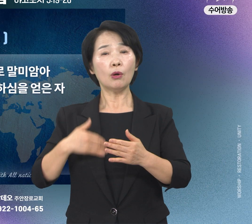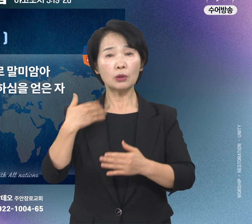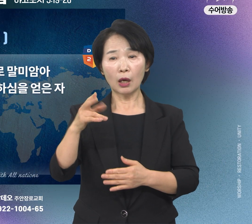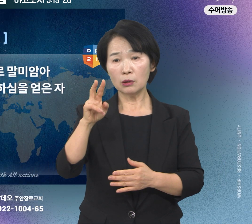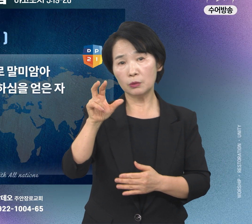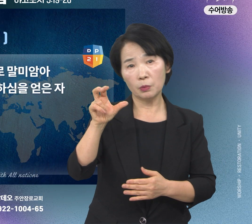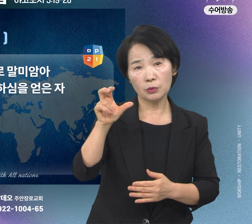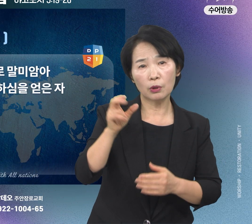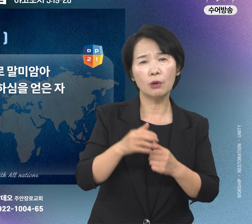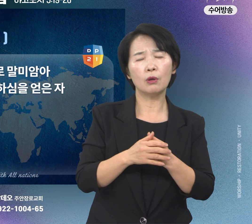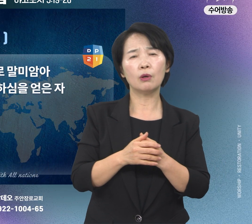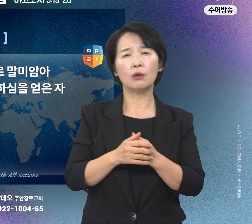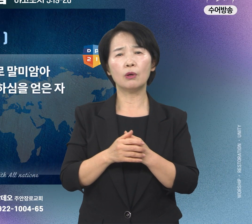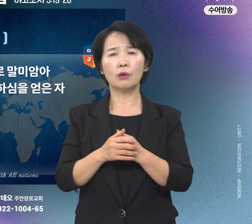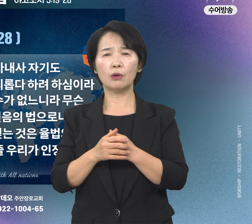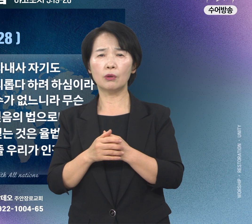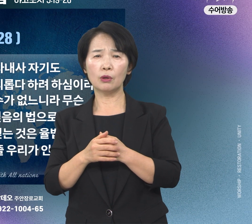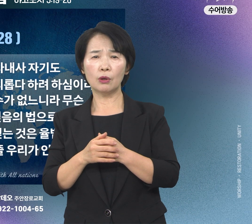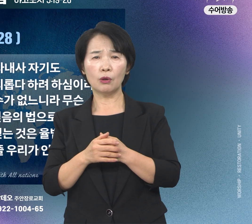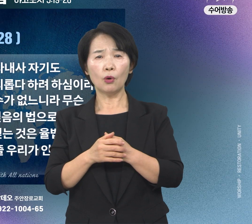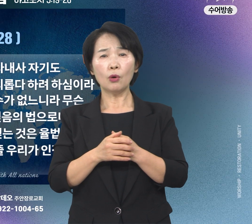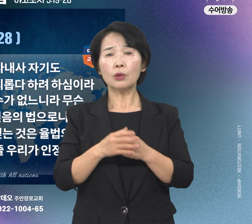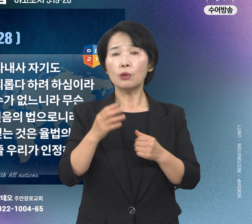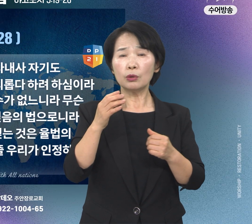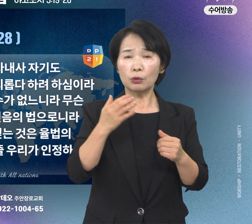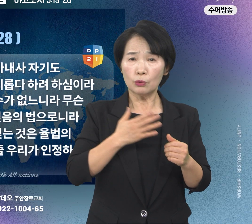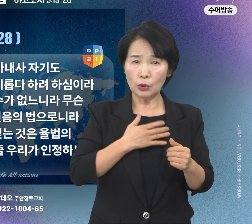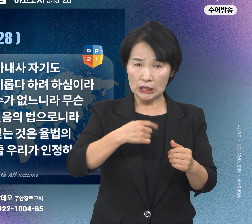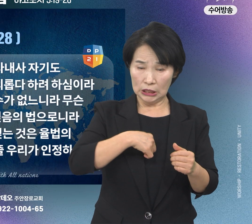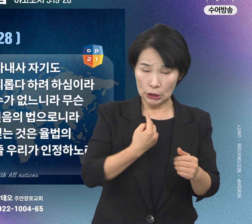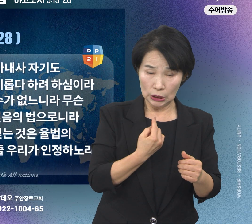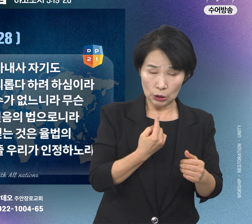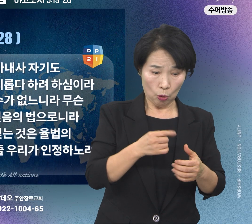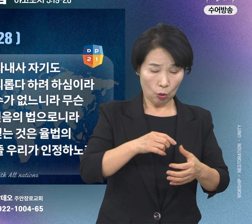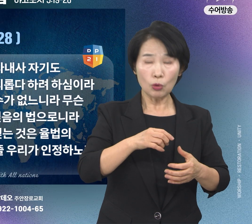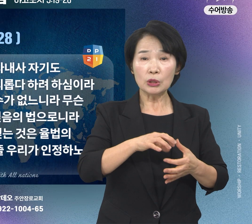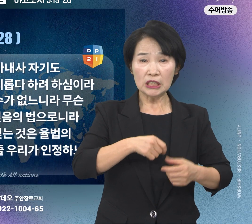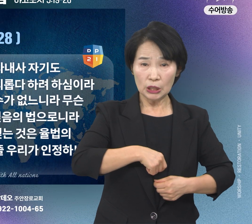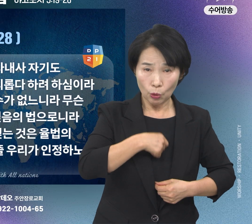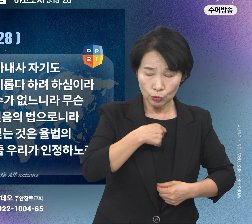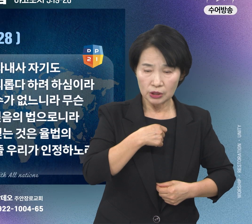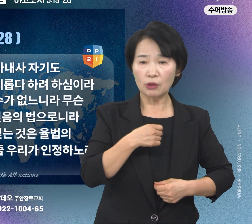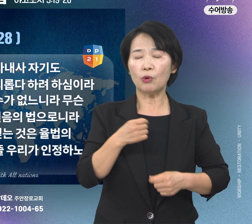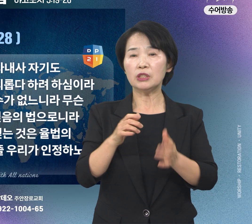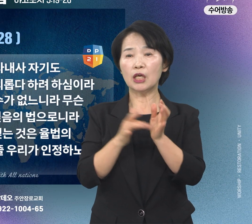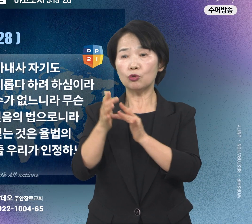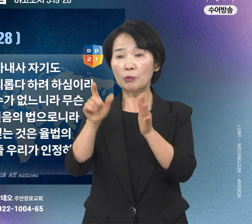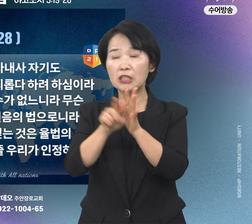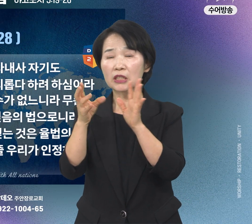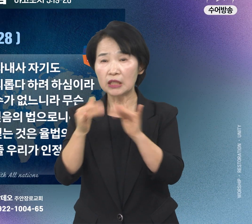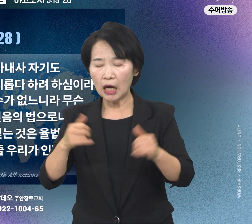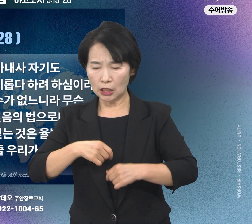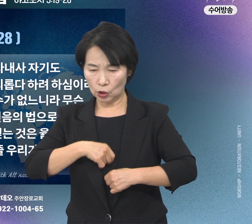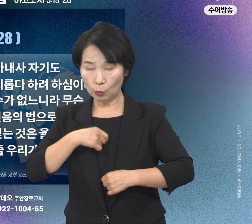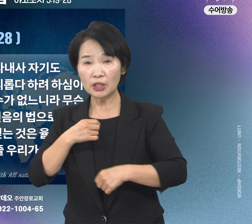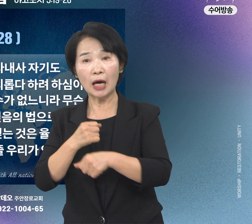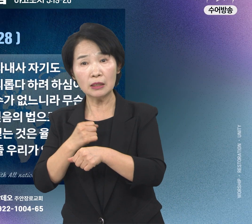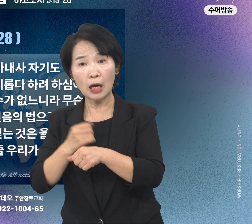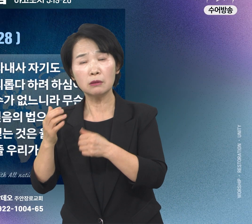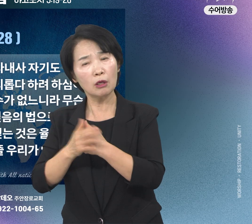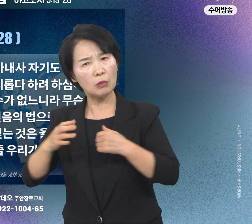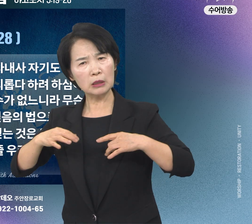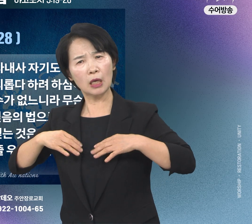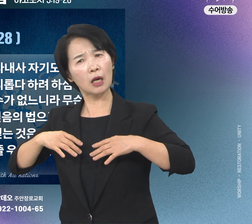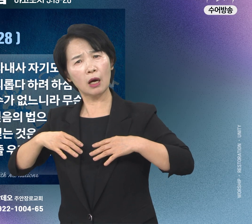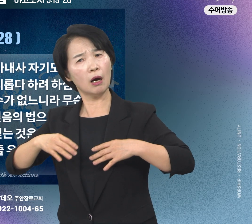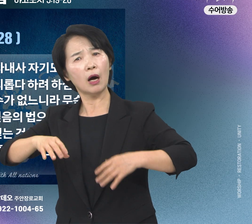25절까지는 자기도 의로우시며 또한 예수 믿는 자를 의롭다 하려 하심이라. 그런즉 자랑할 데가 어디냐?